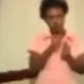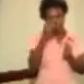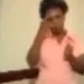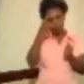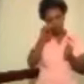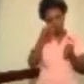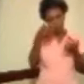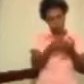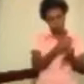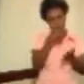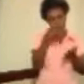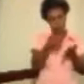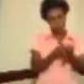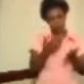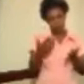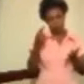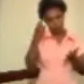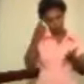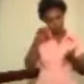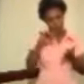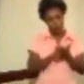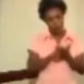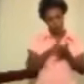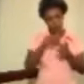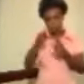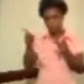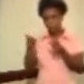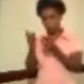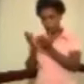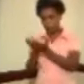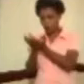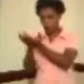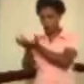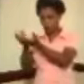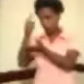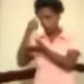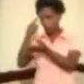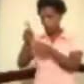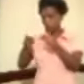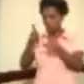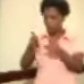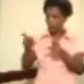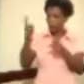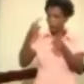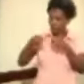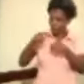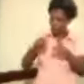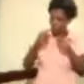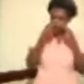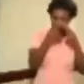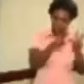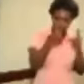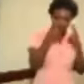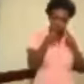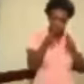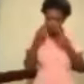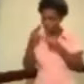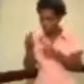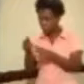qui feraient des ports dans les zones et des centres touristiques, par exemple, d'une